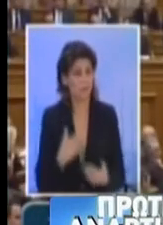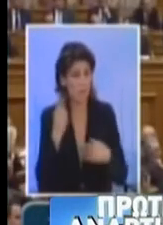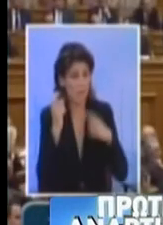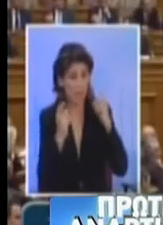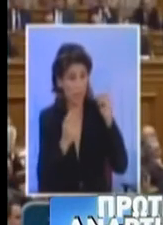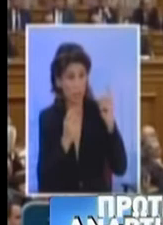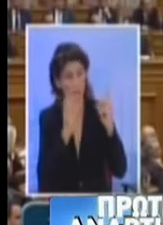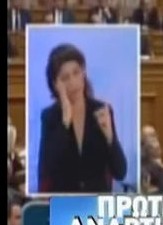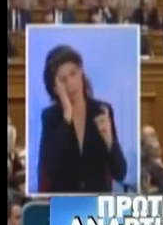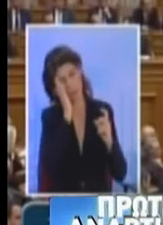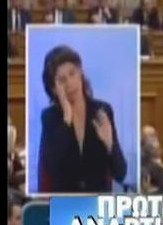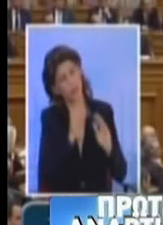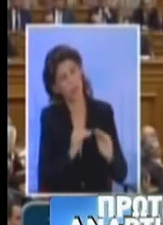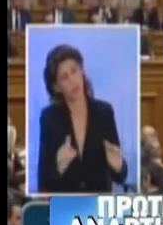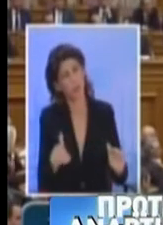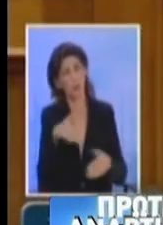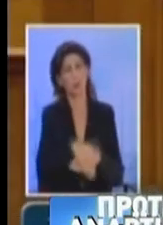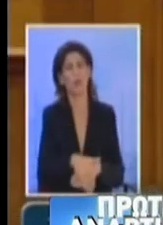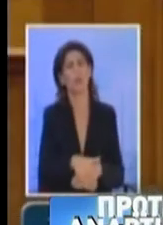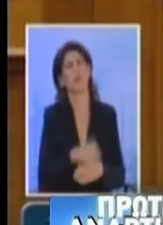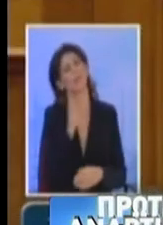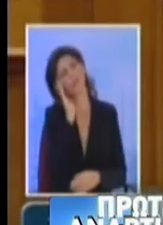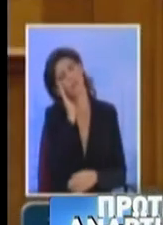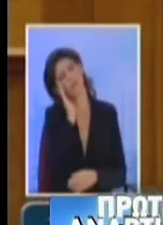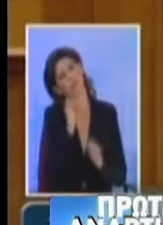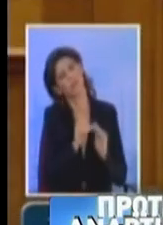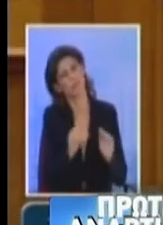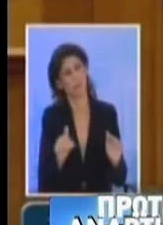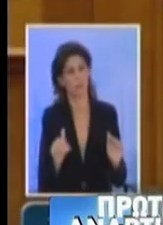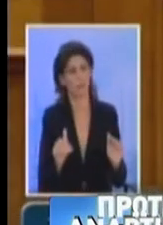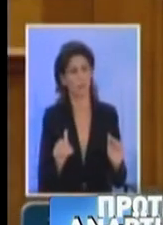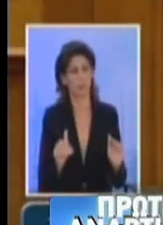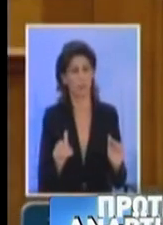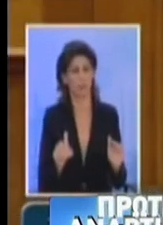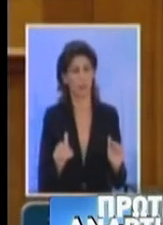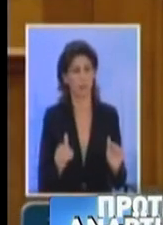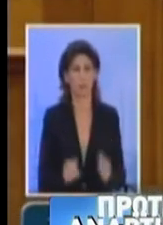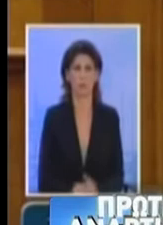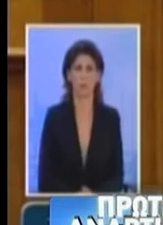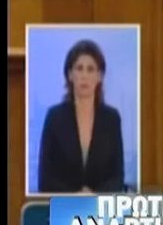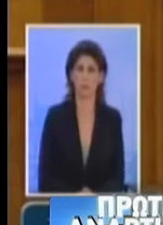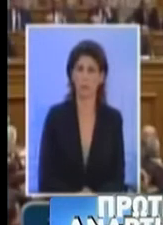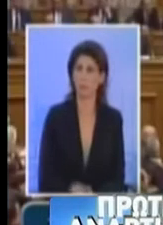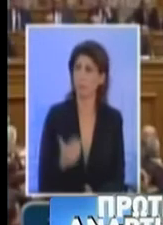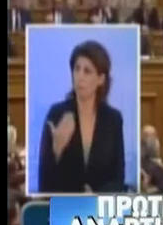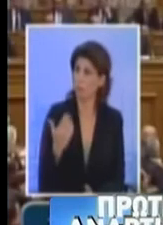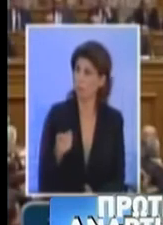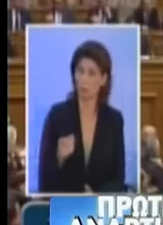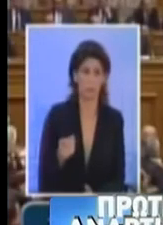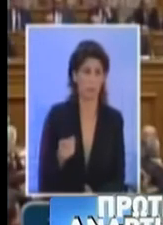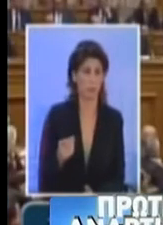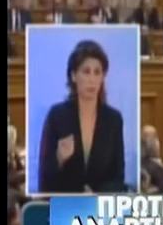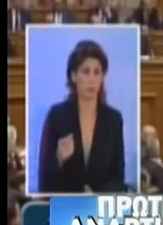Αναρωτιέμαι, κοιμάστε ήσυχος τα βράδια, κύριε Πρωθυπουργέ? Με την ίση και την αμετροέπεια έχετε ίση,